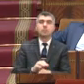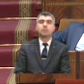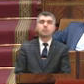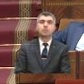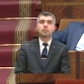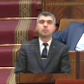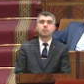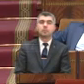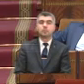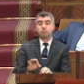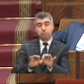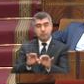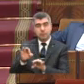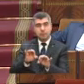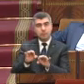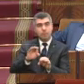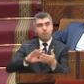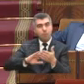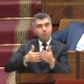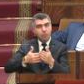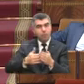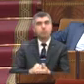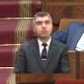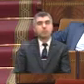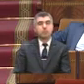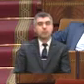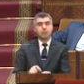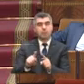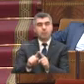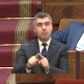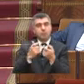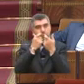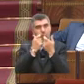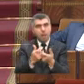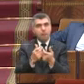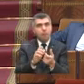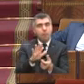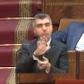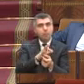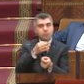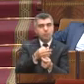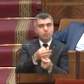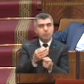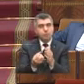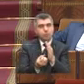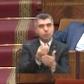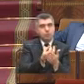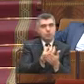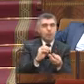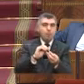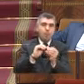تطبيقها وأسلوب توظيفها وإلى ضرورة تتبع فعاليتها بالنظر لظهور مجموعة من